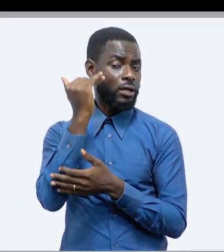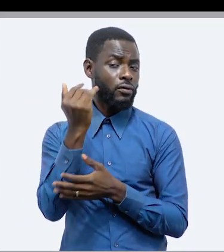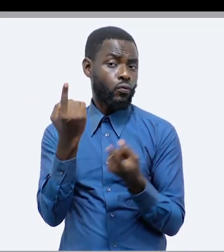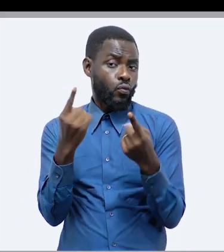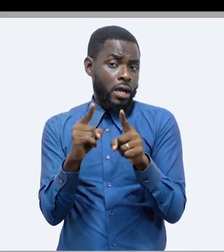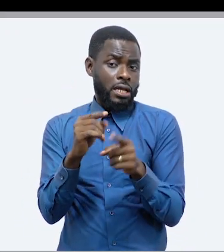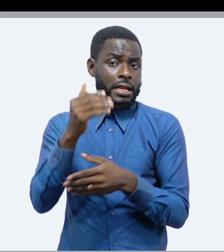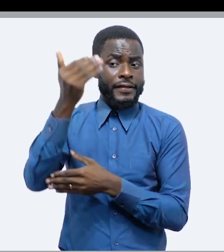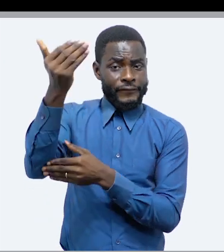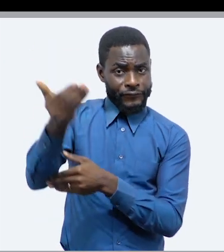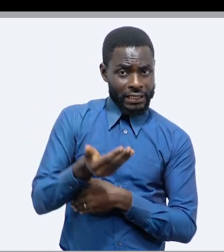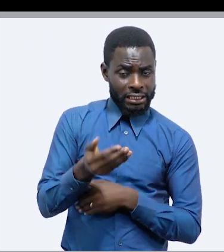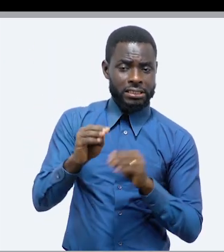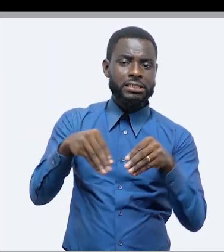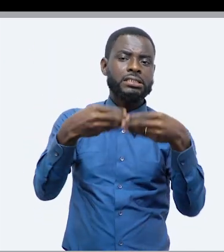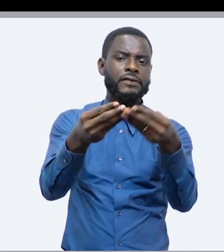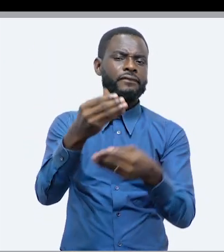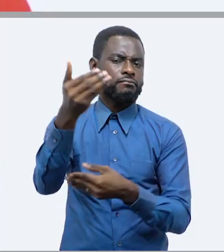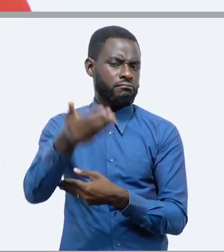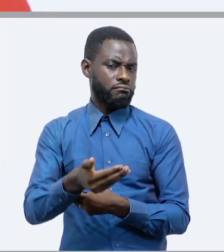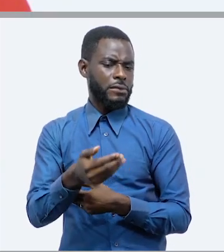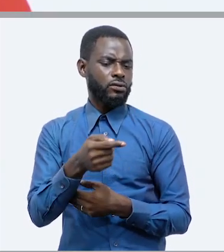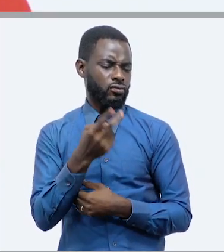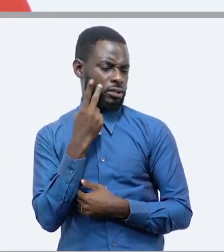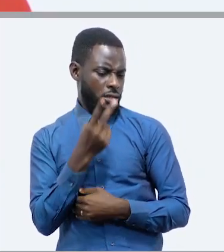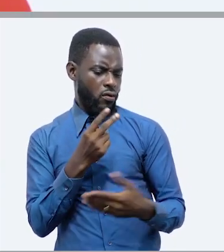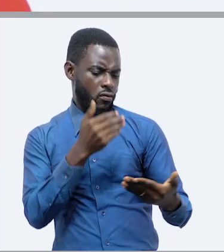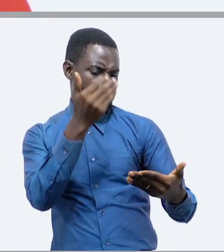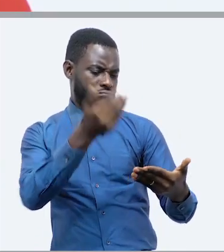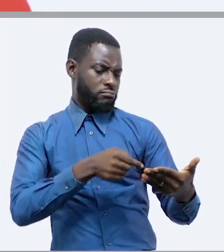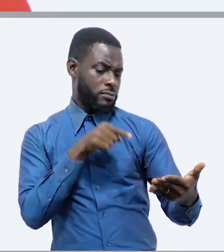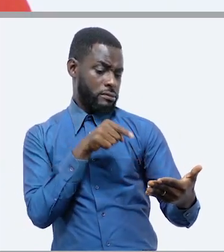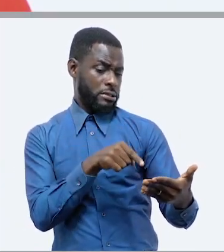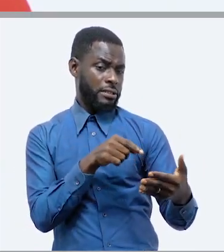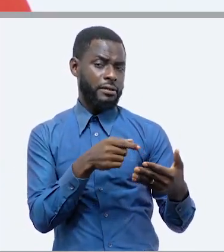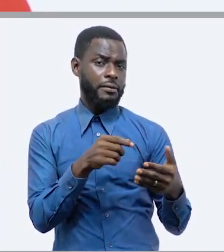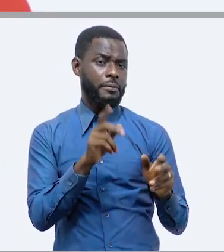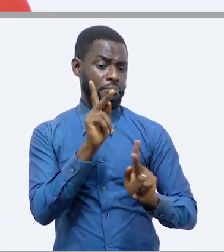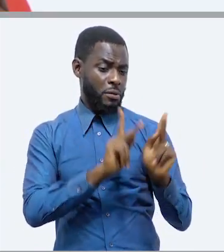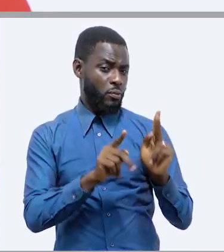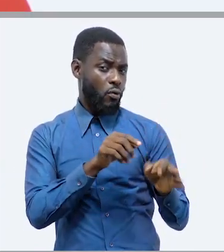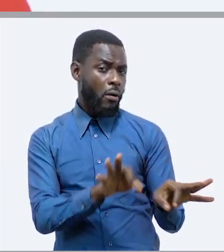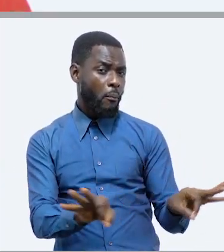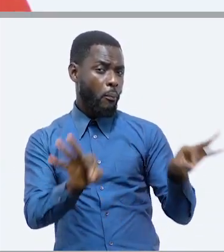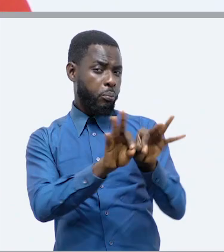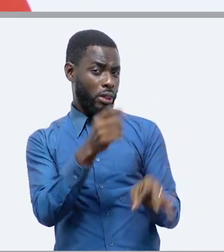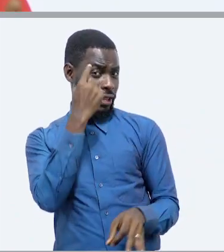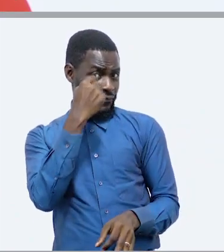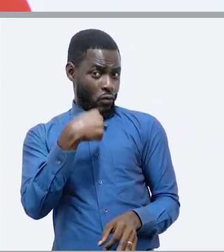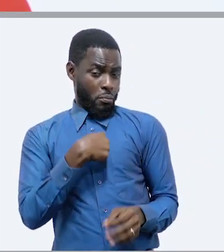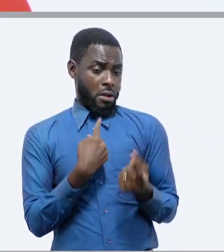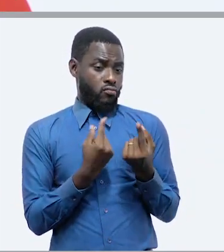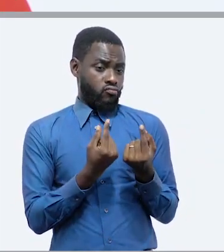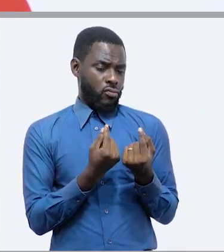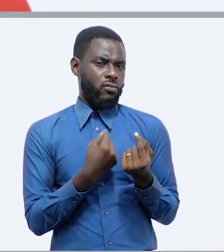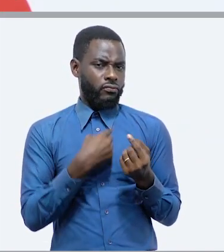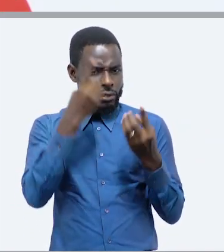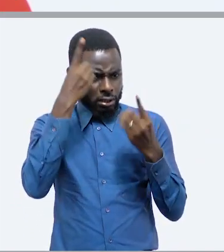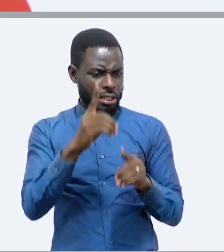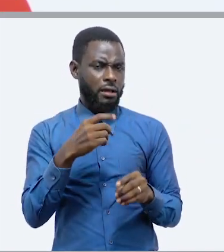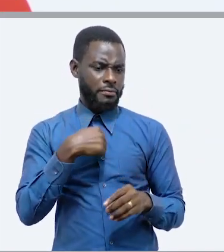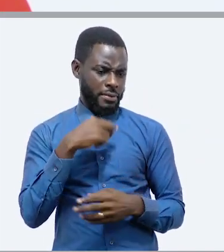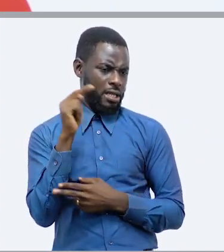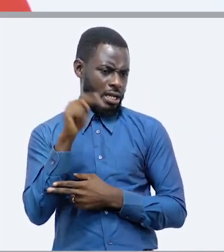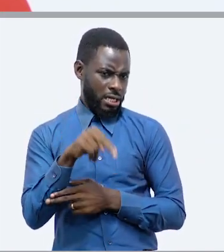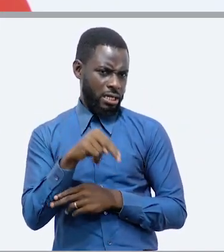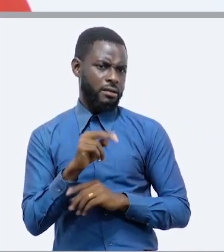wwa oshoni namono. Je nanyo bo feko, ni wwa ni bi no ta wono. Nwe wwa ke me ni baha o shon